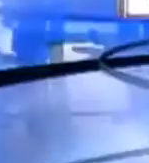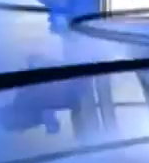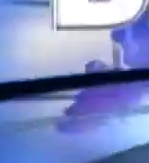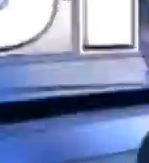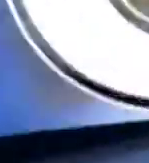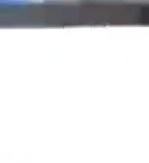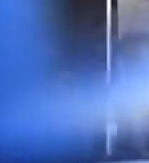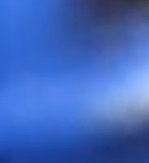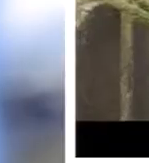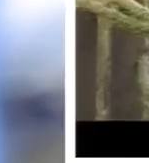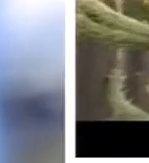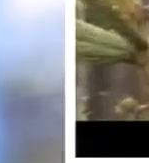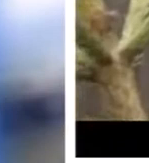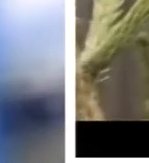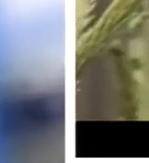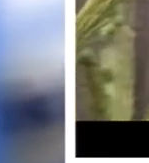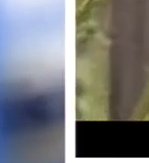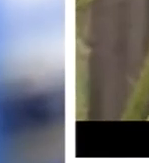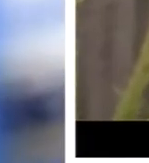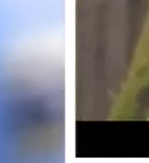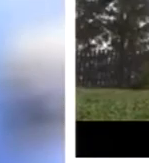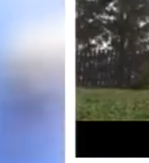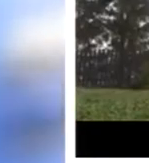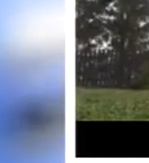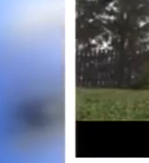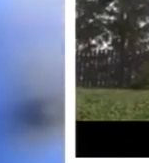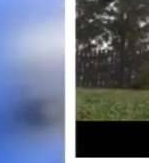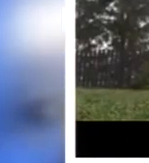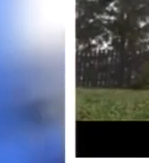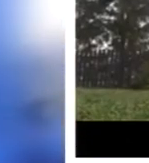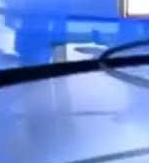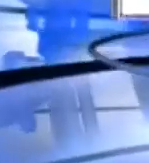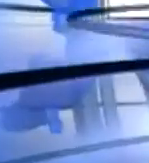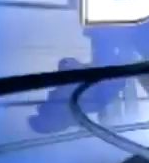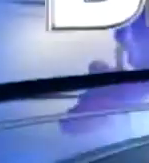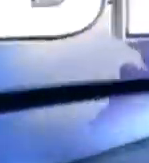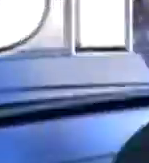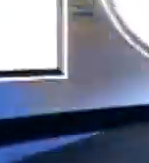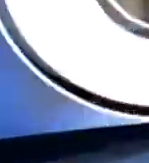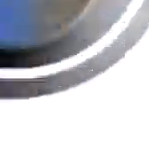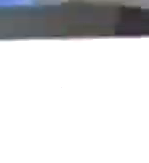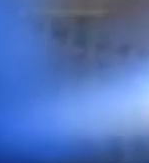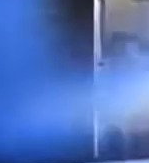суміші. Скільки цьогоріч на Тернопіллі коштуватимуть новорічні ялинки?